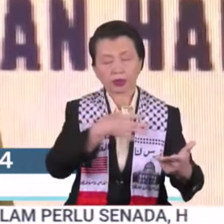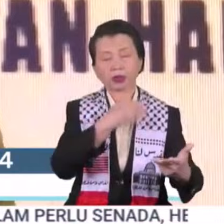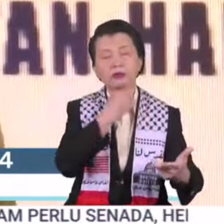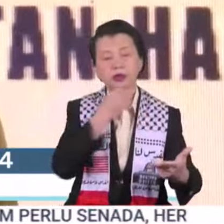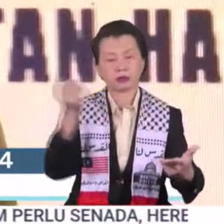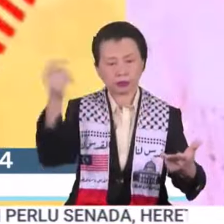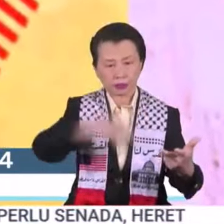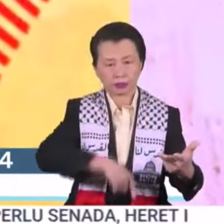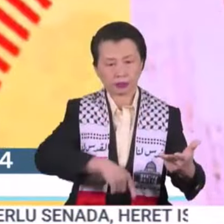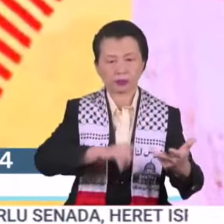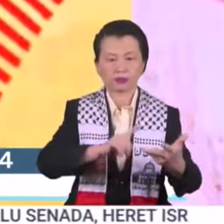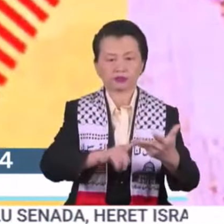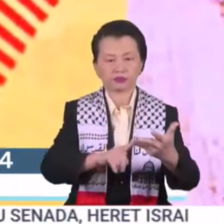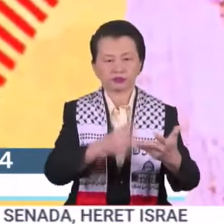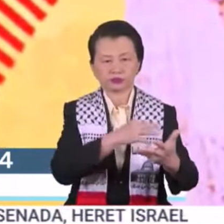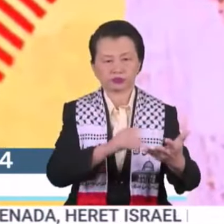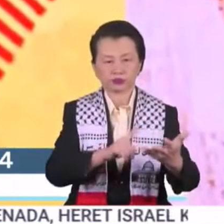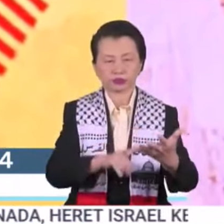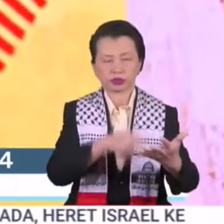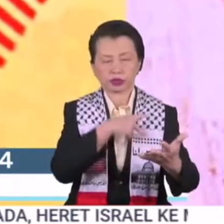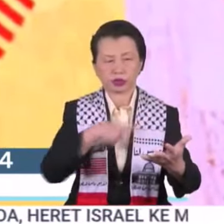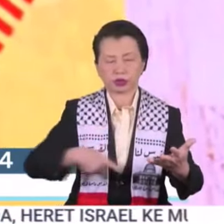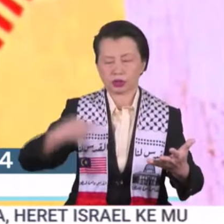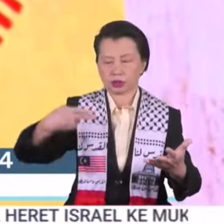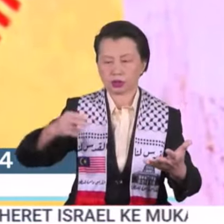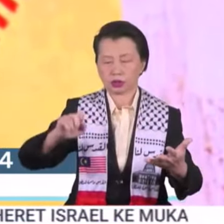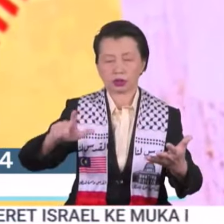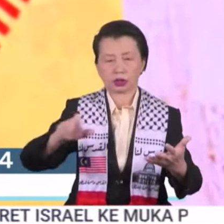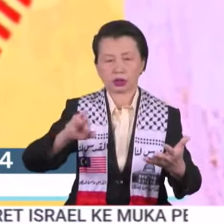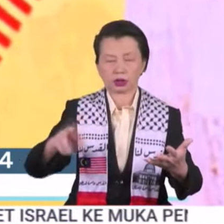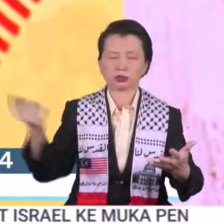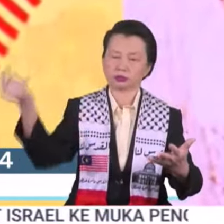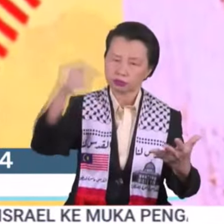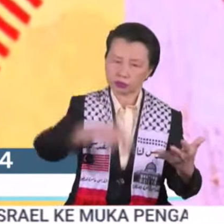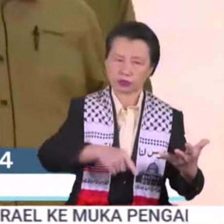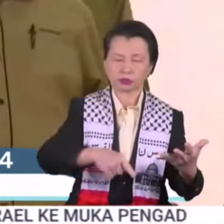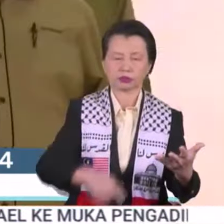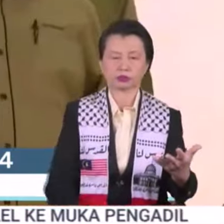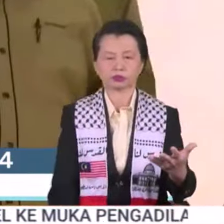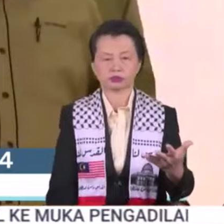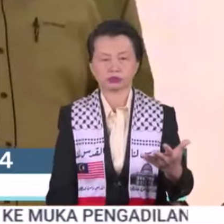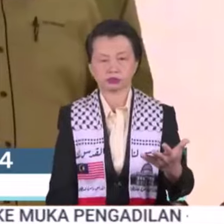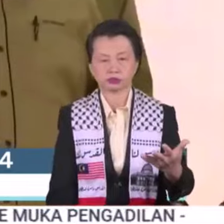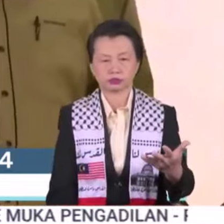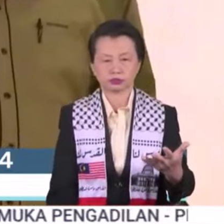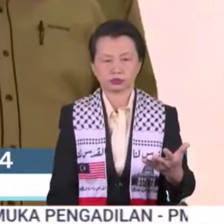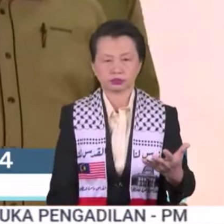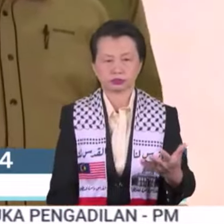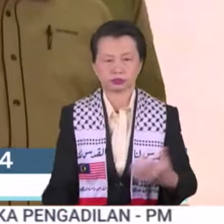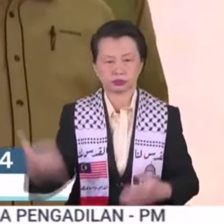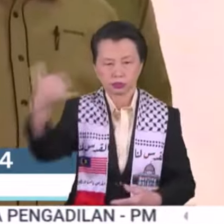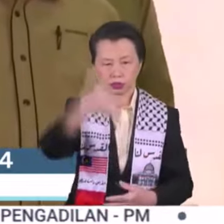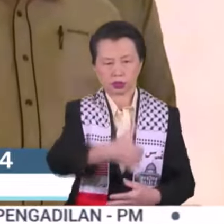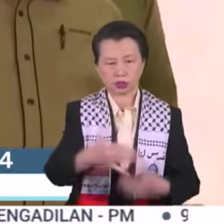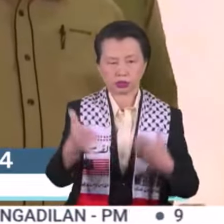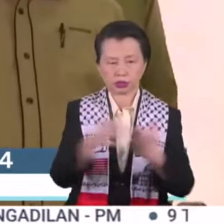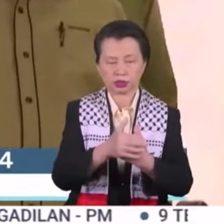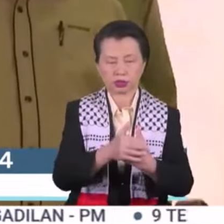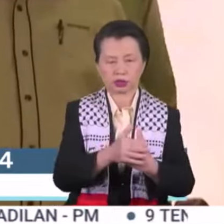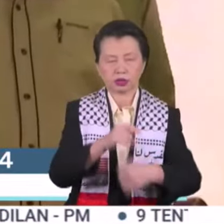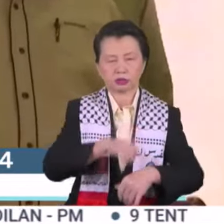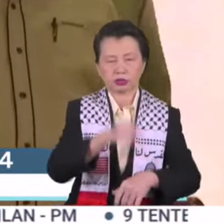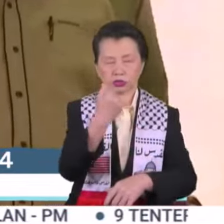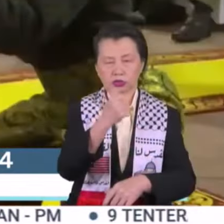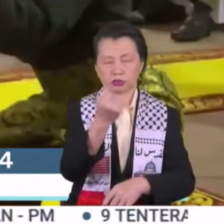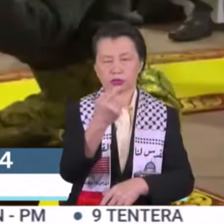Nashatul Shima Sultan Idris Shah dan Raja di Hilir Perak Raja Iskandar Zulkarnain Sultan Idris Shah. Keberangkatan tiba baginda pada